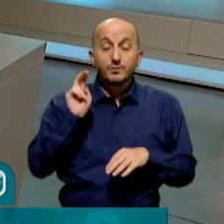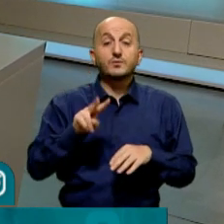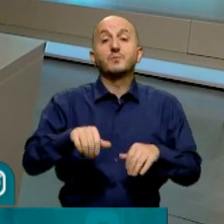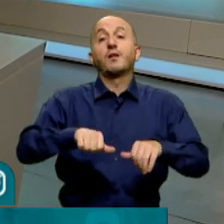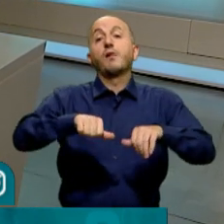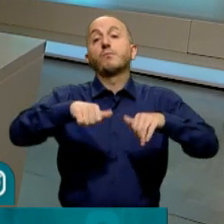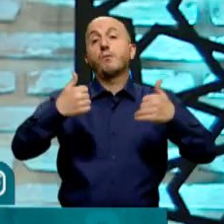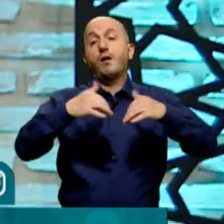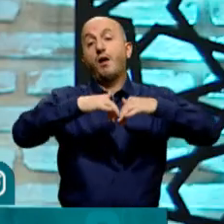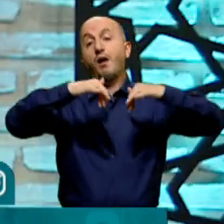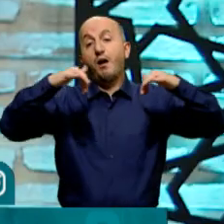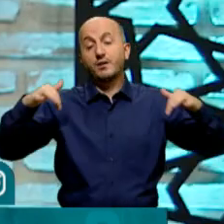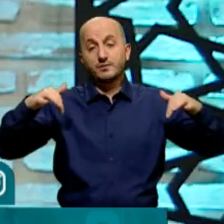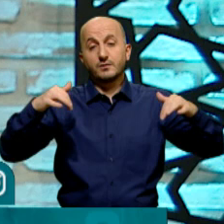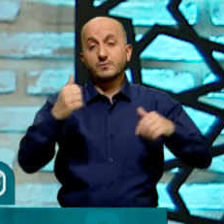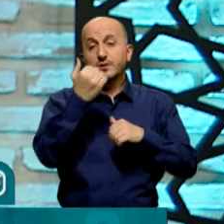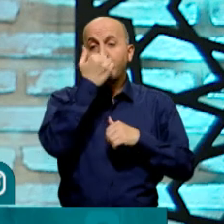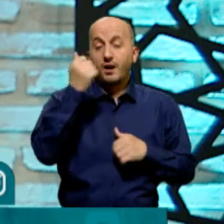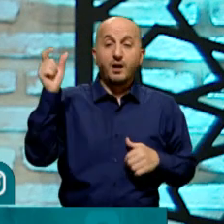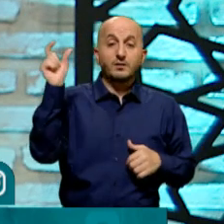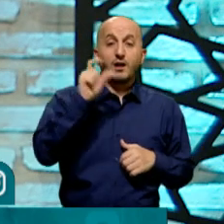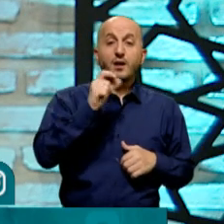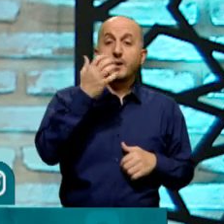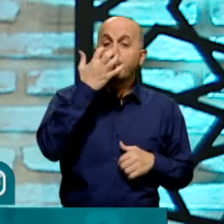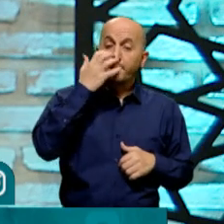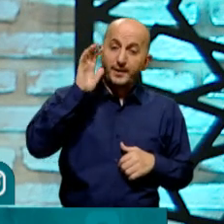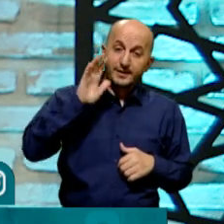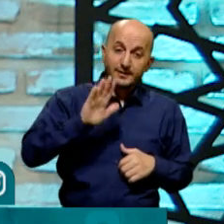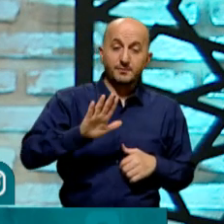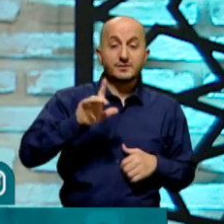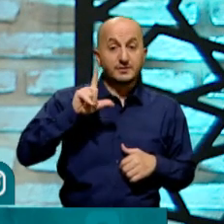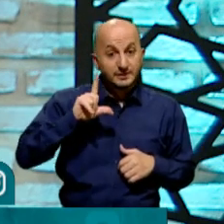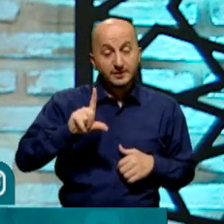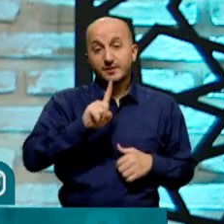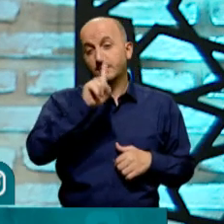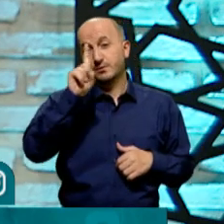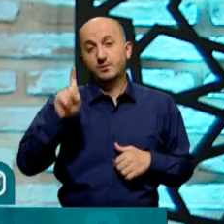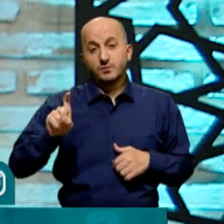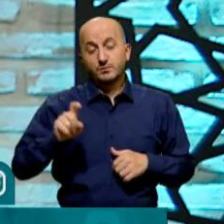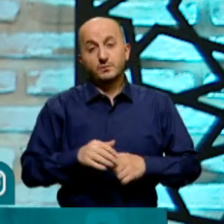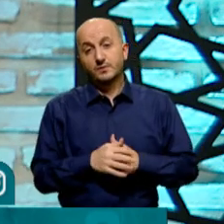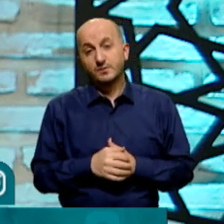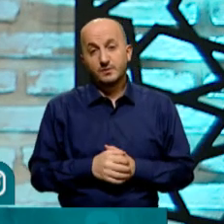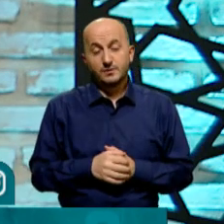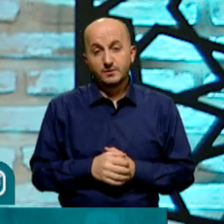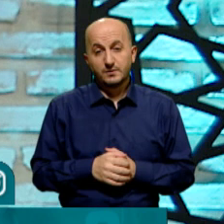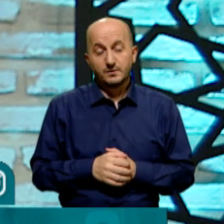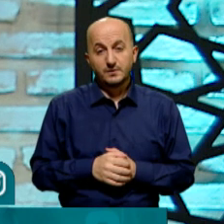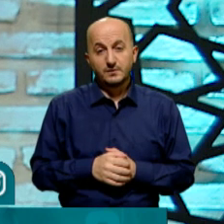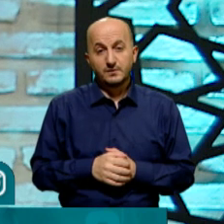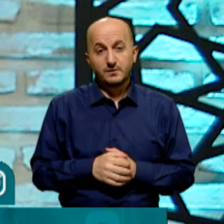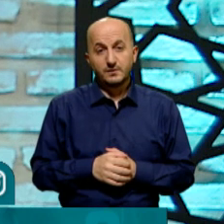ayrılıyorlar. Şimdi burada bir iddet söz konusu mu değil mi? Soru budur. Bir de